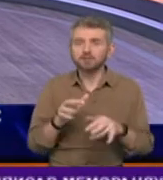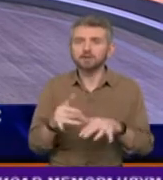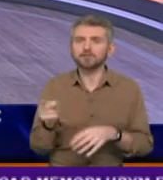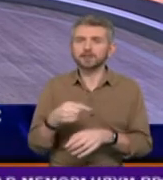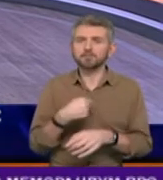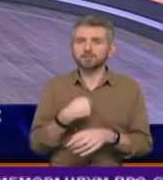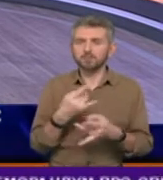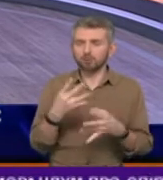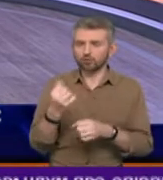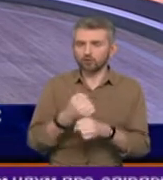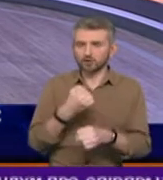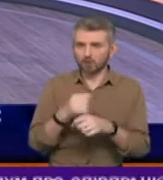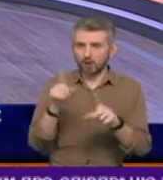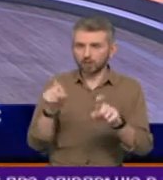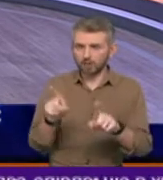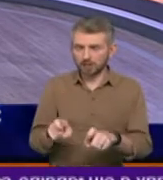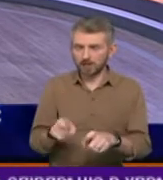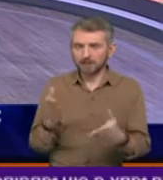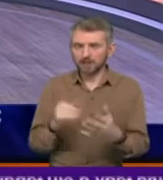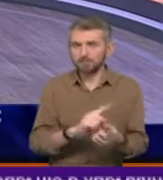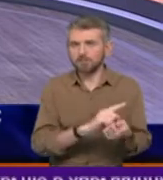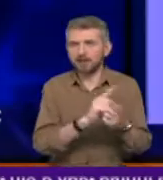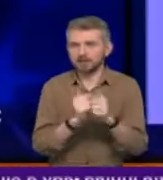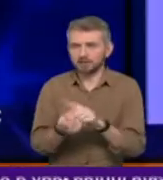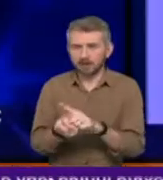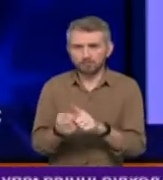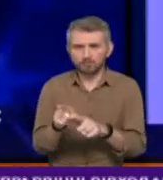син, можуть привести до того, що щось треба буде